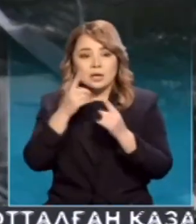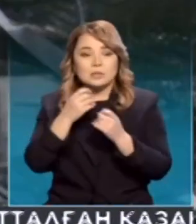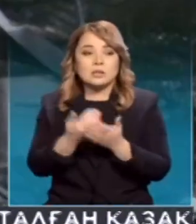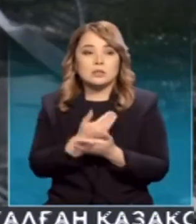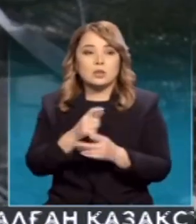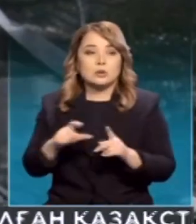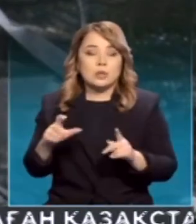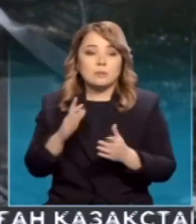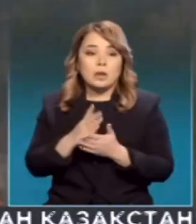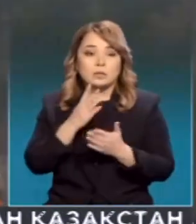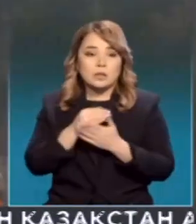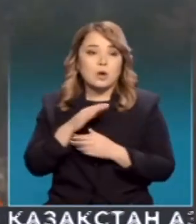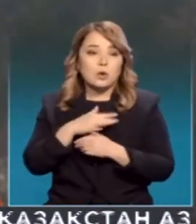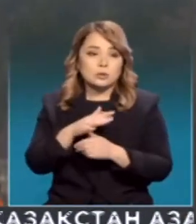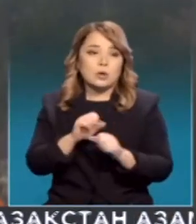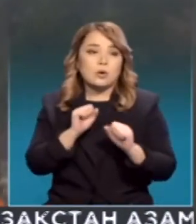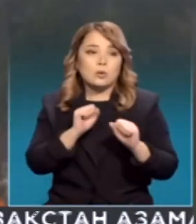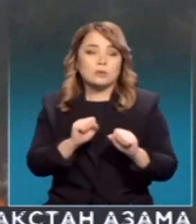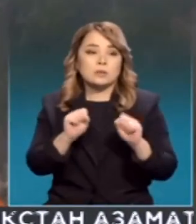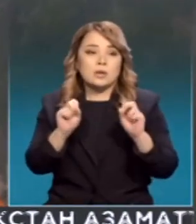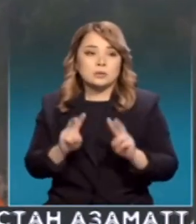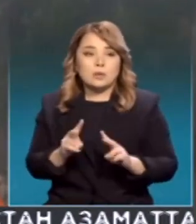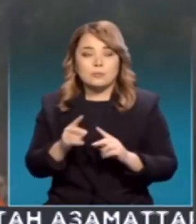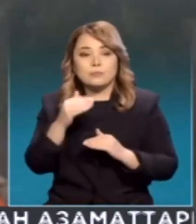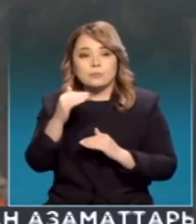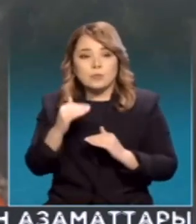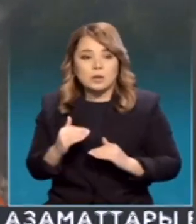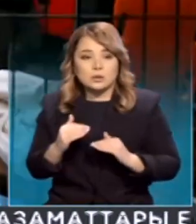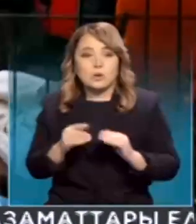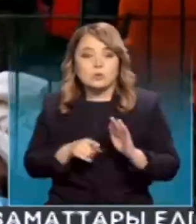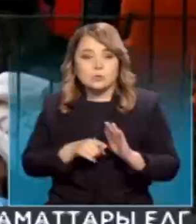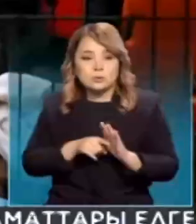мақалада тікұшақ зымырандардан қорғану үшін тым аласа ұшқан болуы